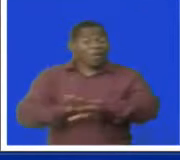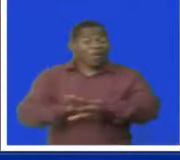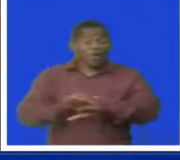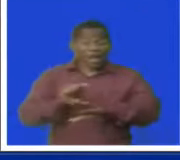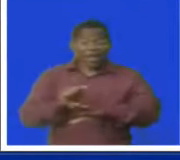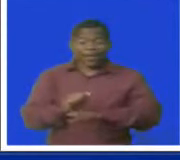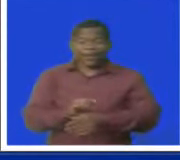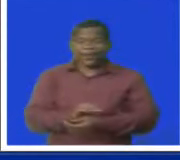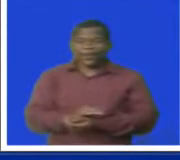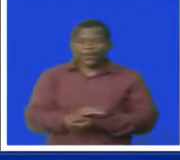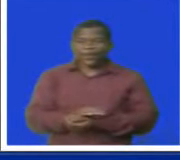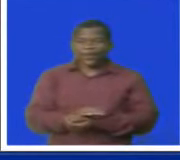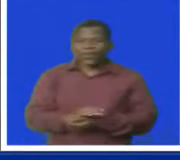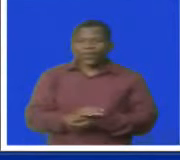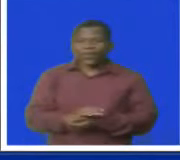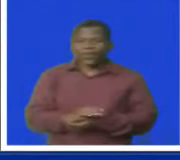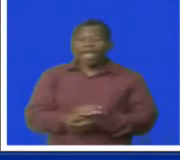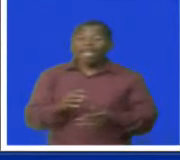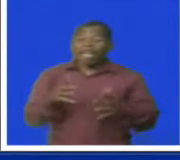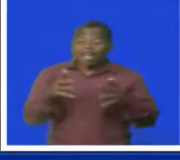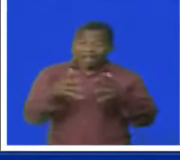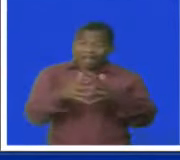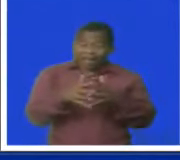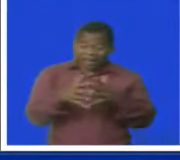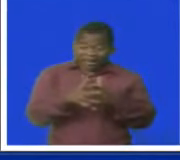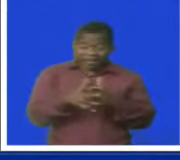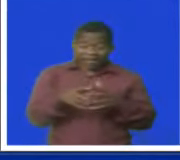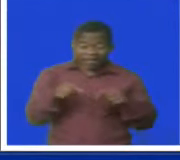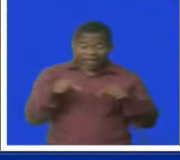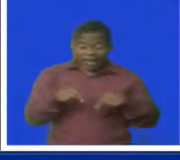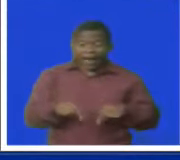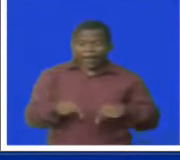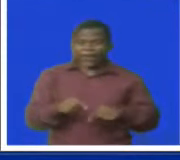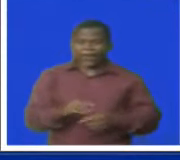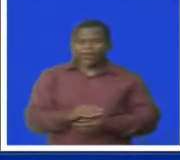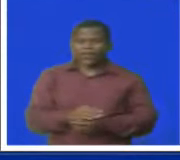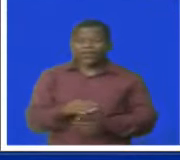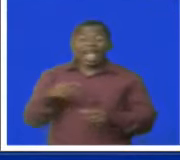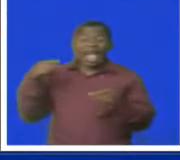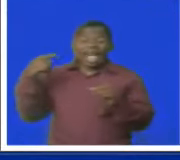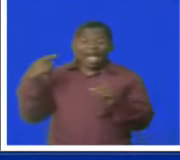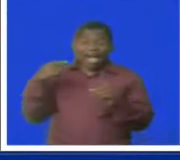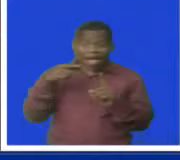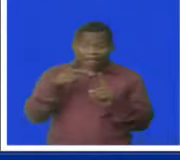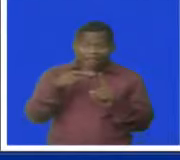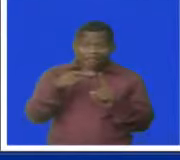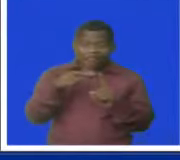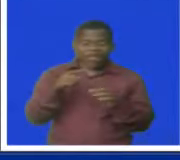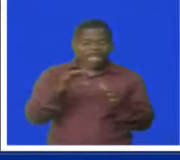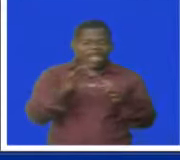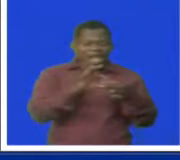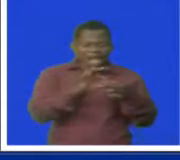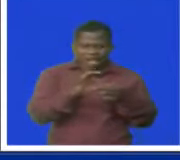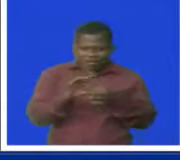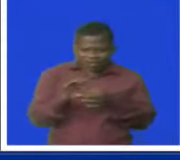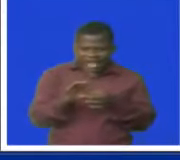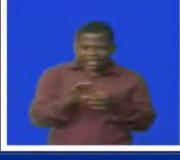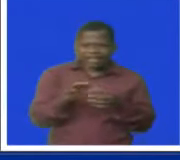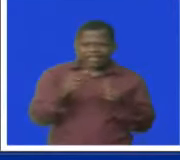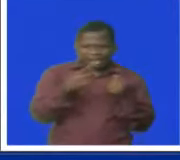singenda njalo. Umhlangano wethu-ke namhlanje uto kuthenini ngiloyo naloyo private sector kukahulumende